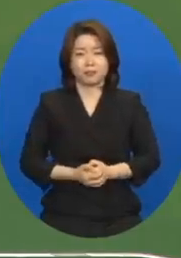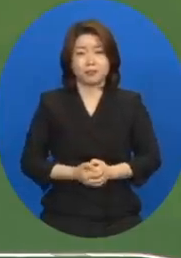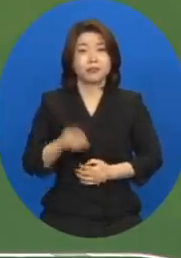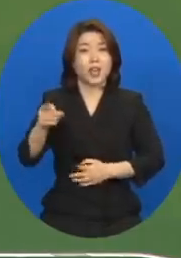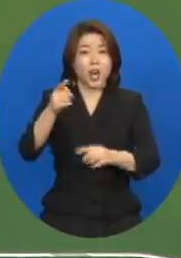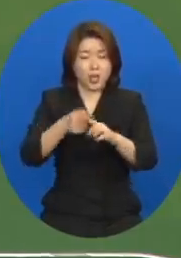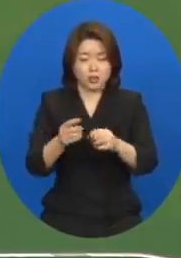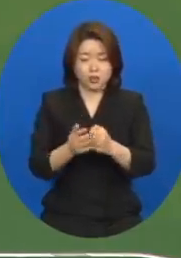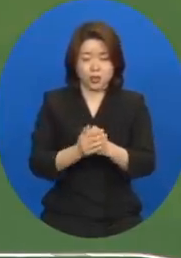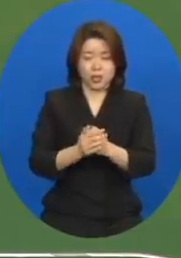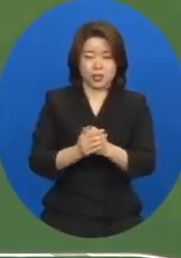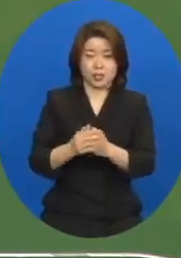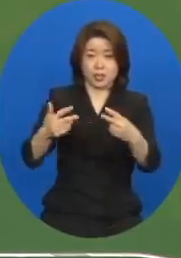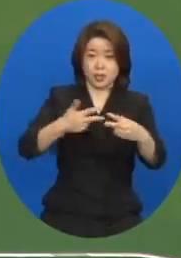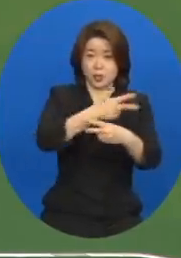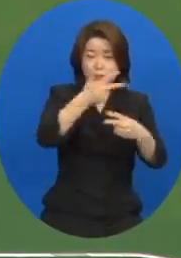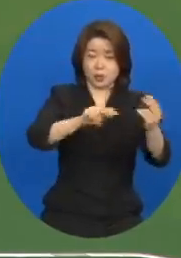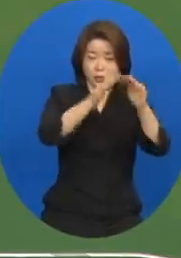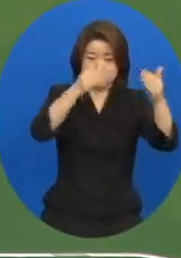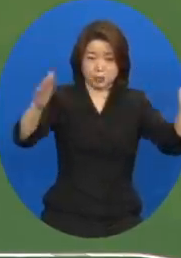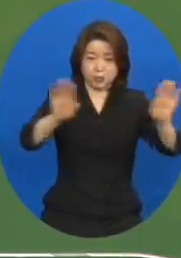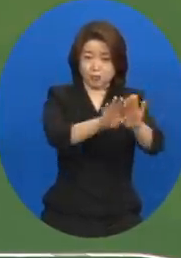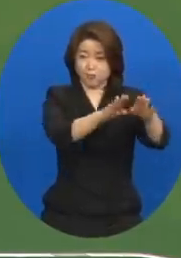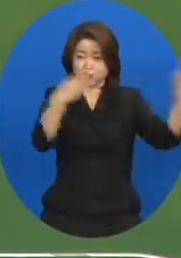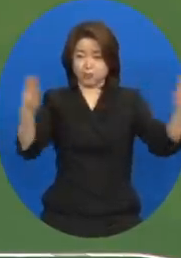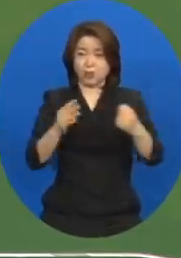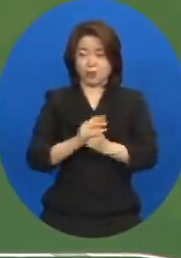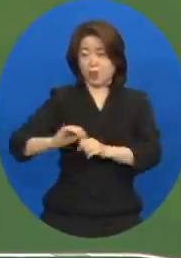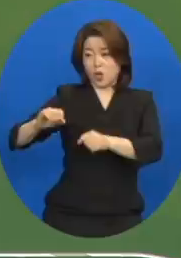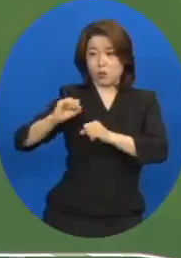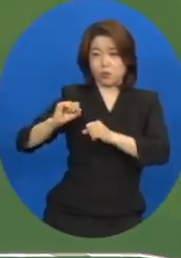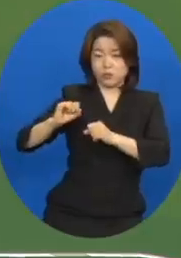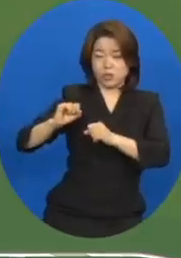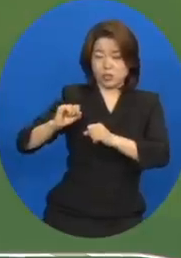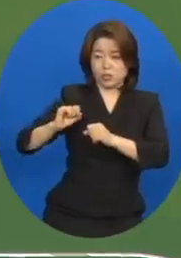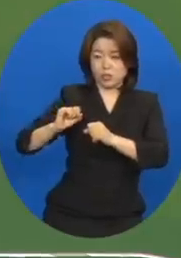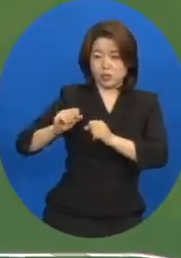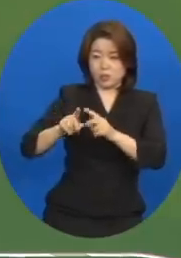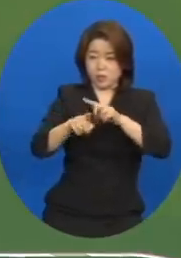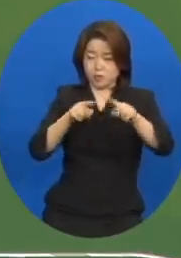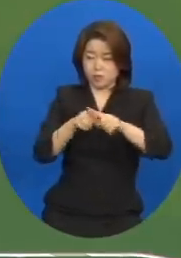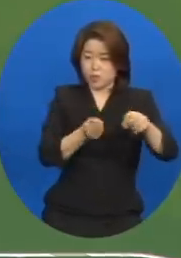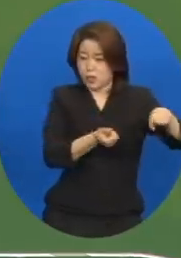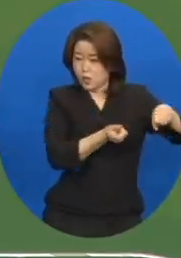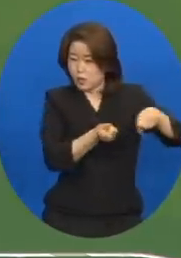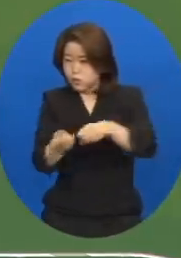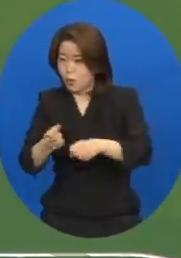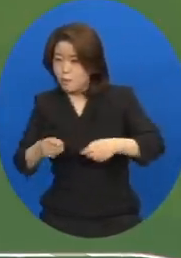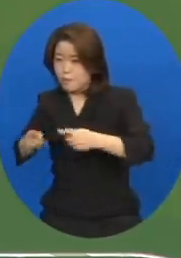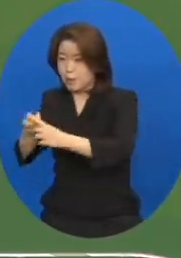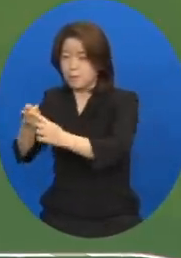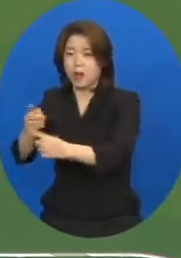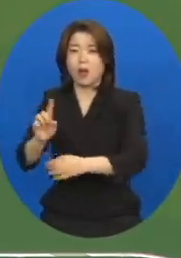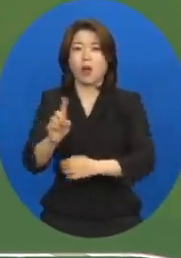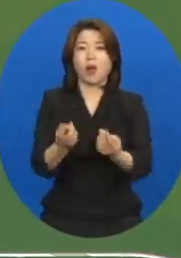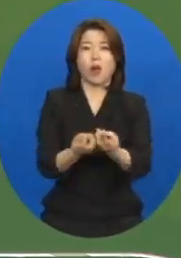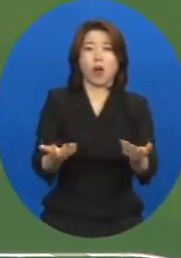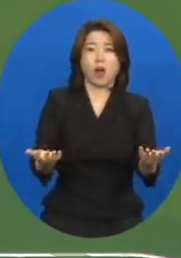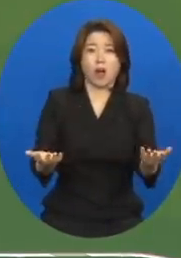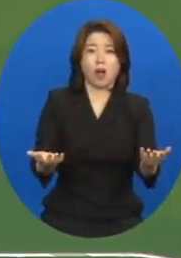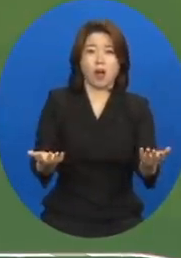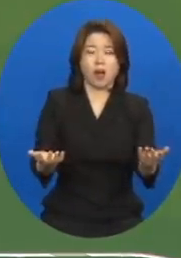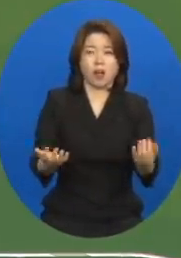그러다가 여리고성 문을 열고 그 여리고성 군사들이 무기를 들고 치고 나오면 어떻게 하자는 것입니다.